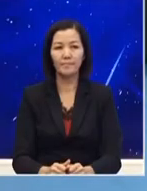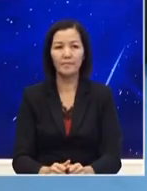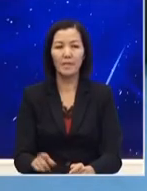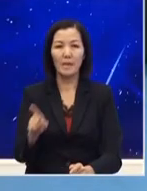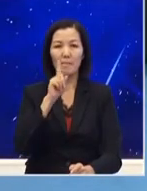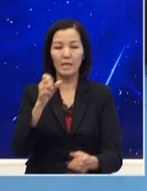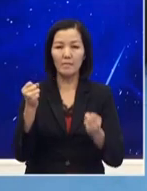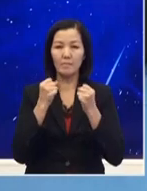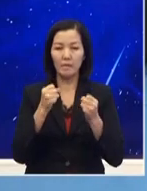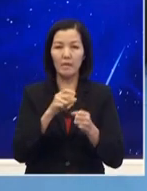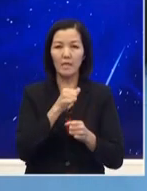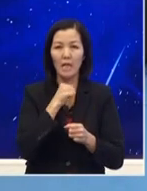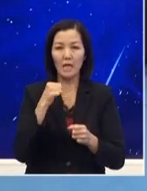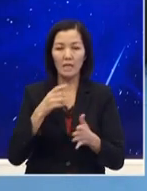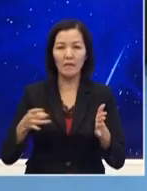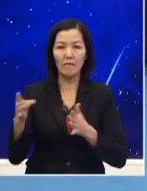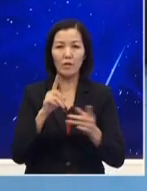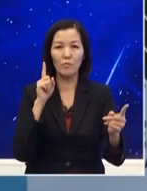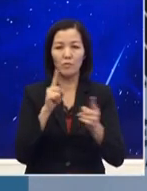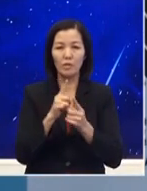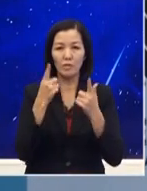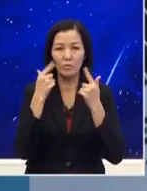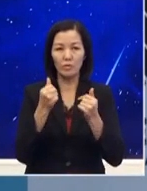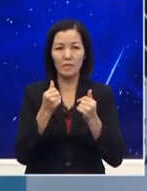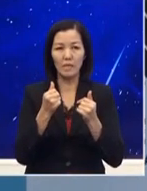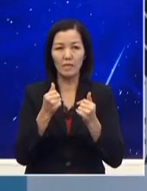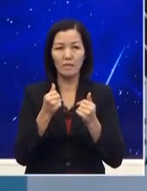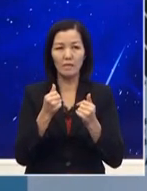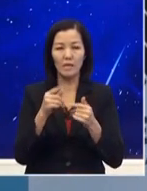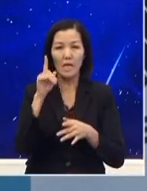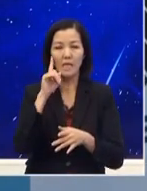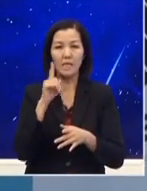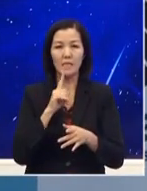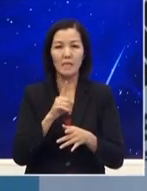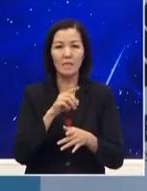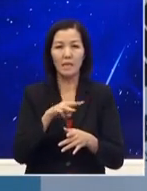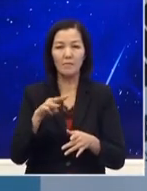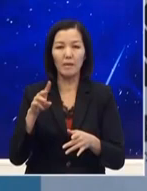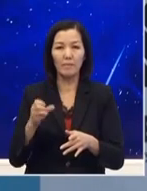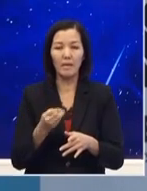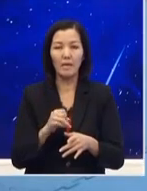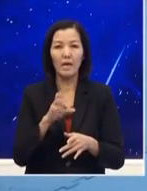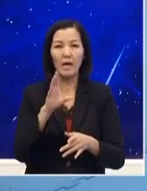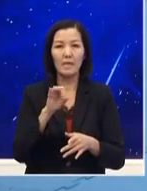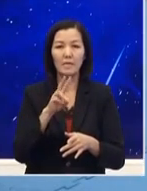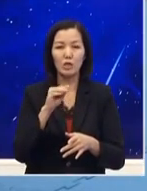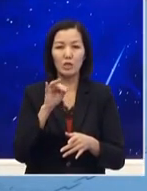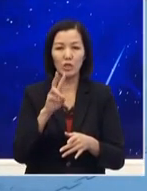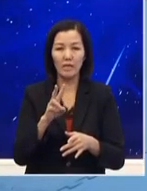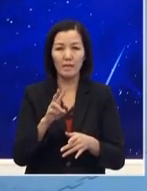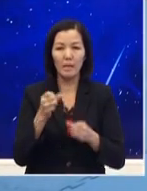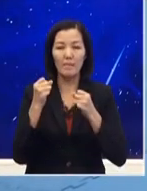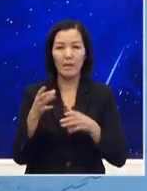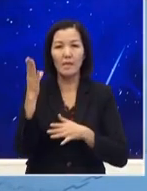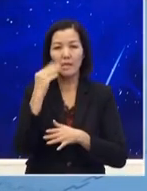Молодым спортсменам Талгарского района посчастливилось узнать секреты топового казахстанского бойца ММА Асылжана Бахджанула. Боец из Алматы